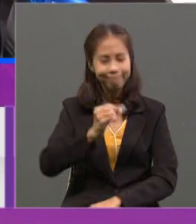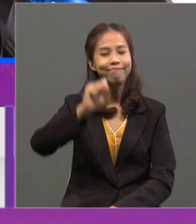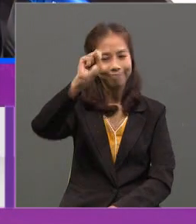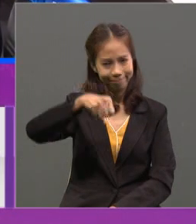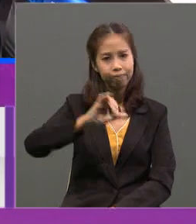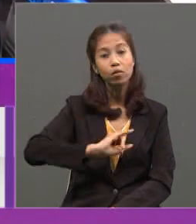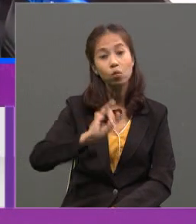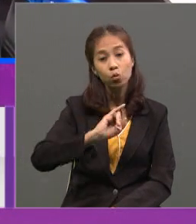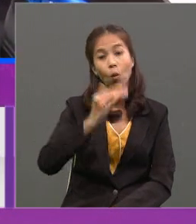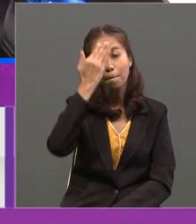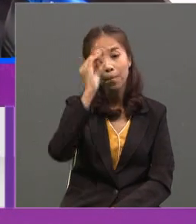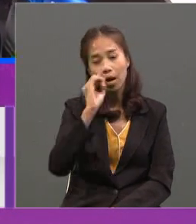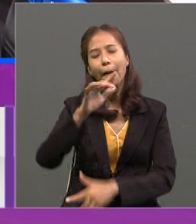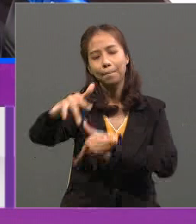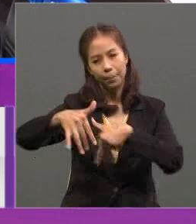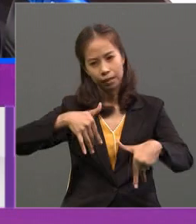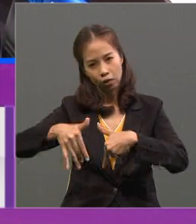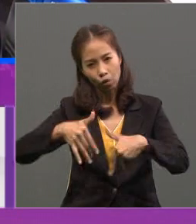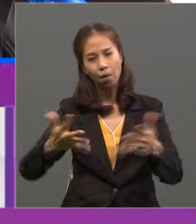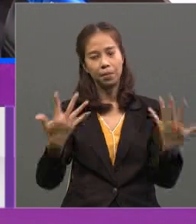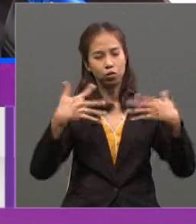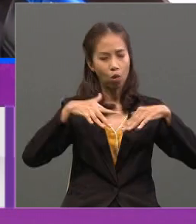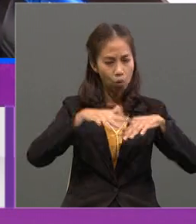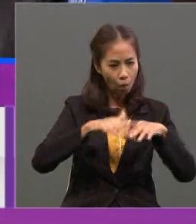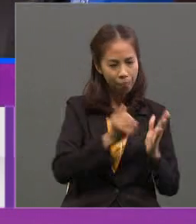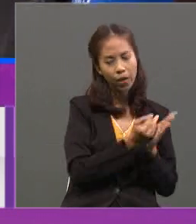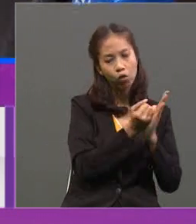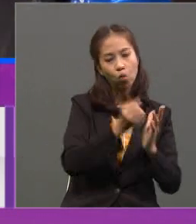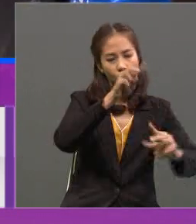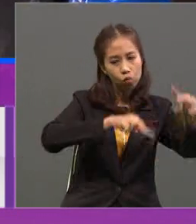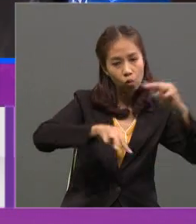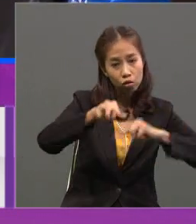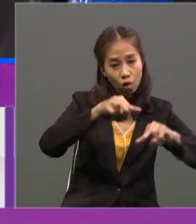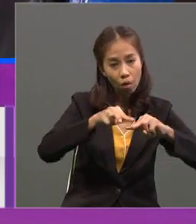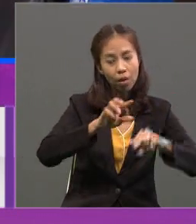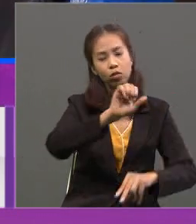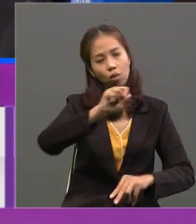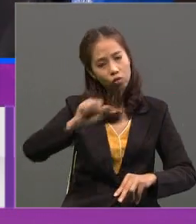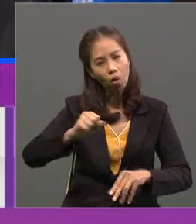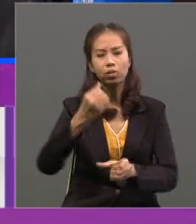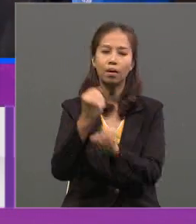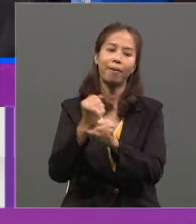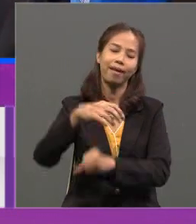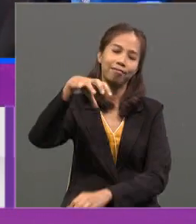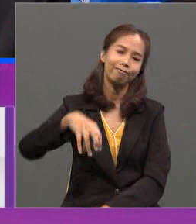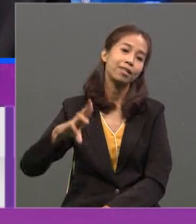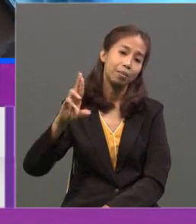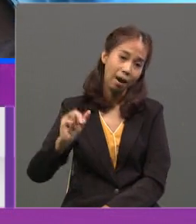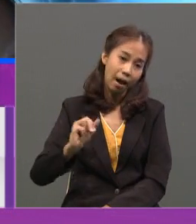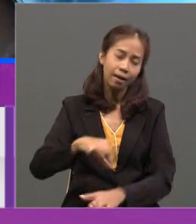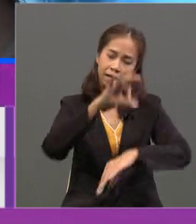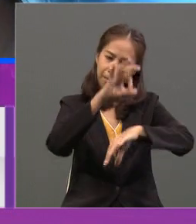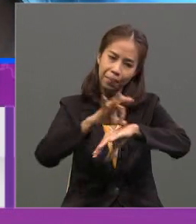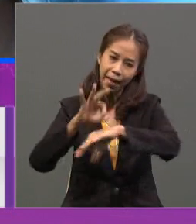ก educatingพวกสอบคนทอยู่ในชพา ห้องเรื่ เหกทำแรกทนั่ๆ